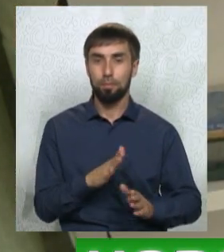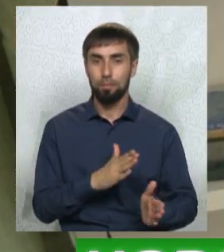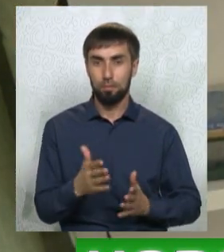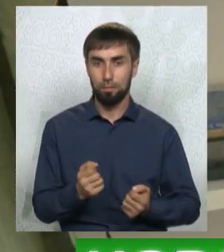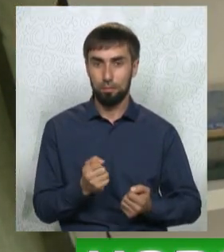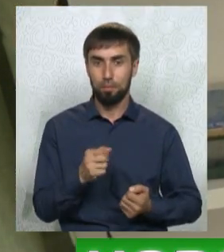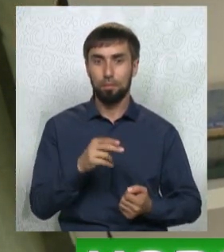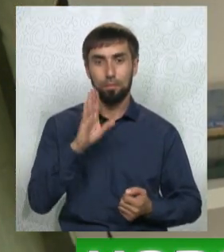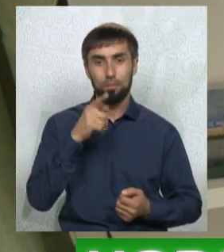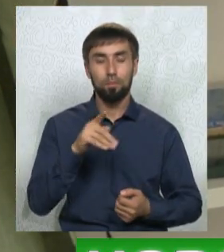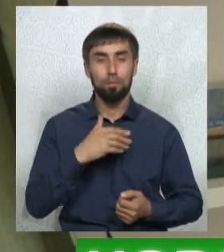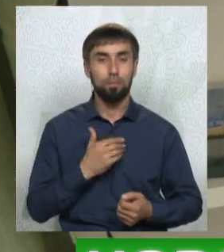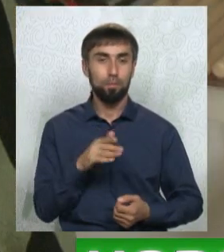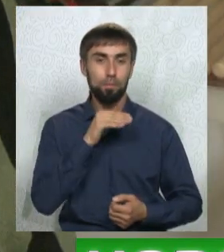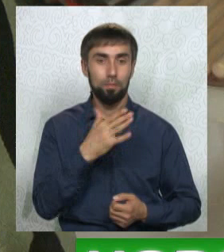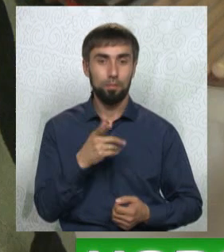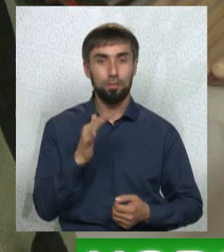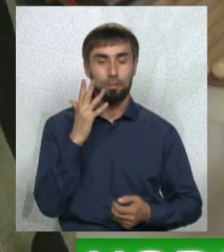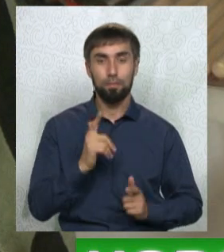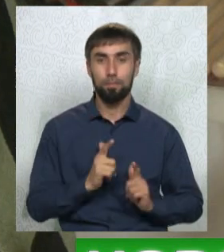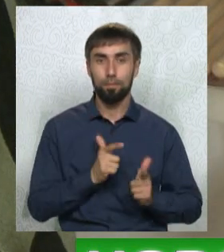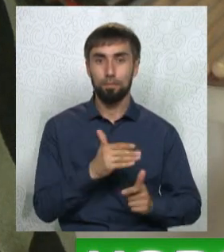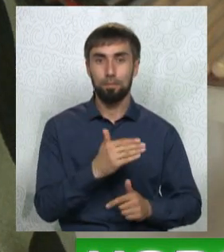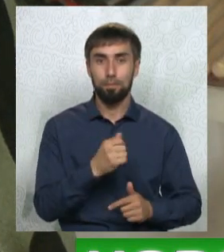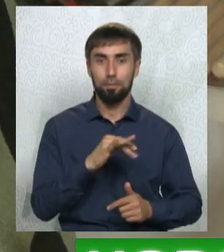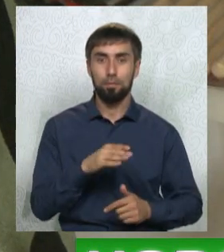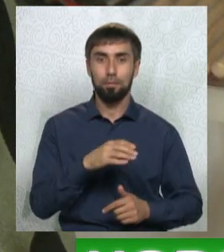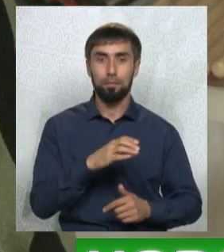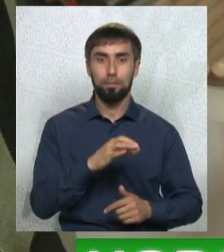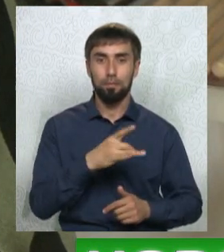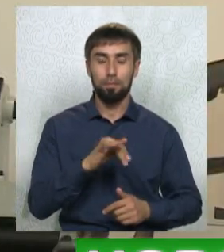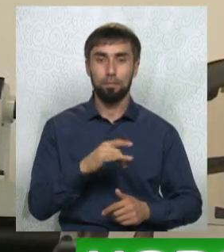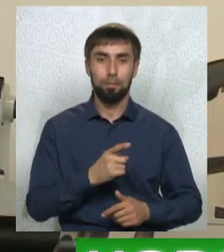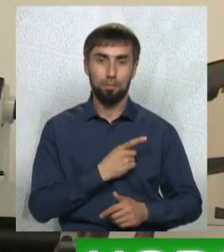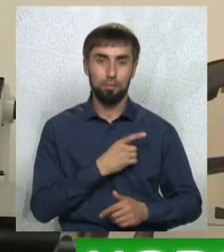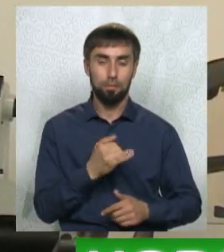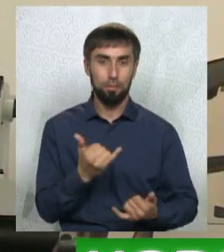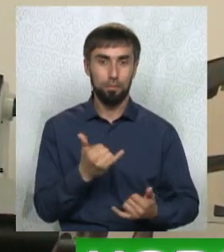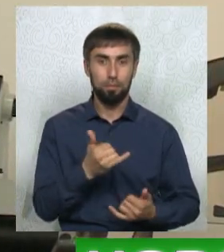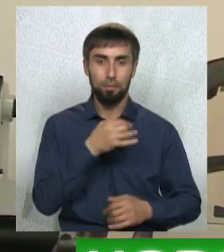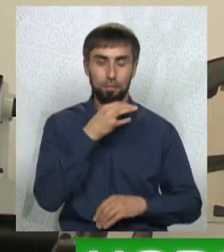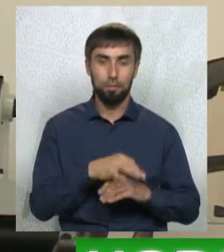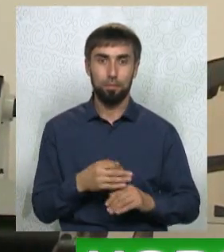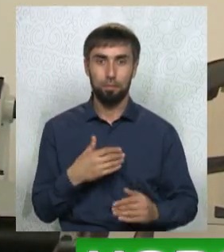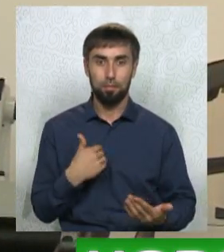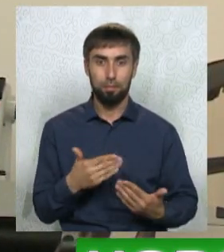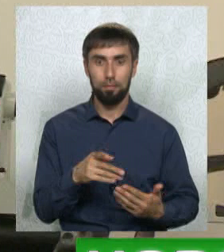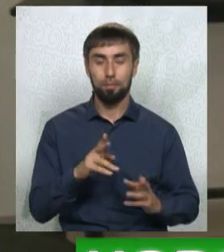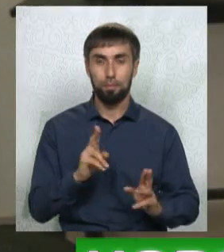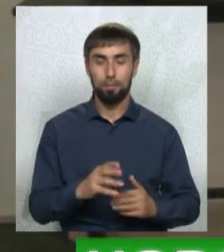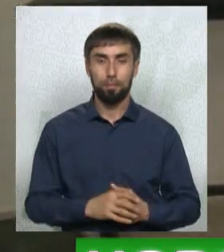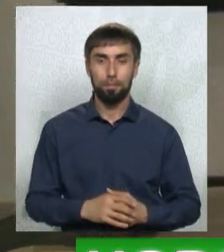уже определился с будущей профессией. Собирается поступать на факультет столярного мастерства. И уже сейчас ответственно относится к